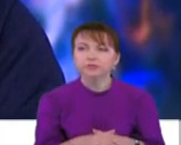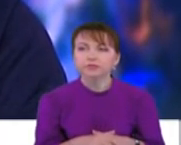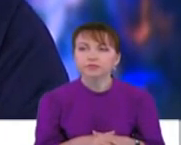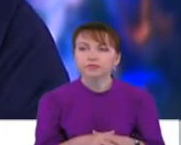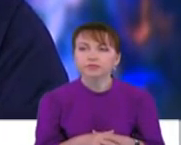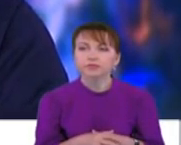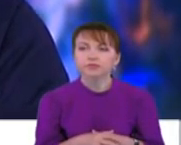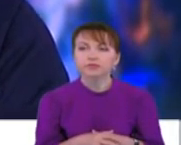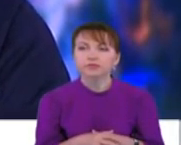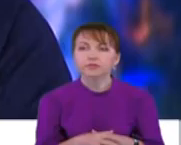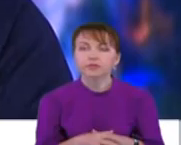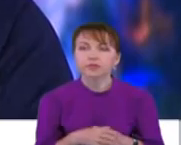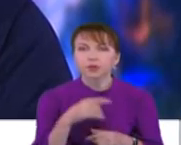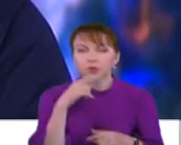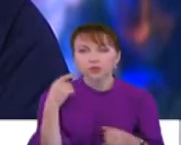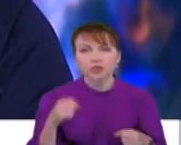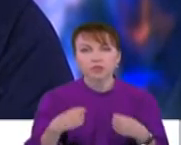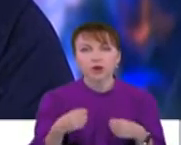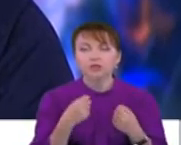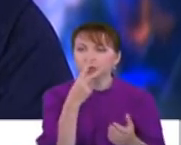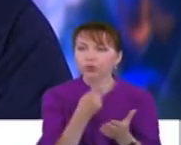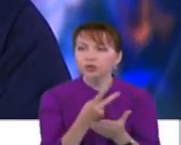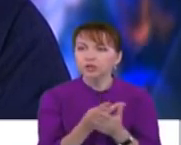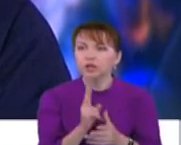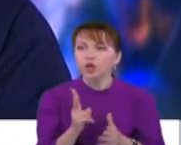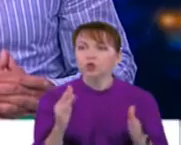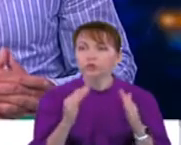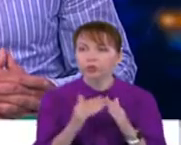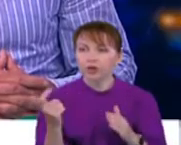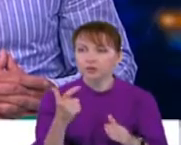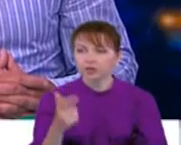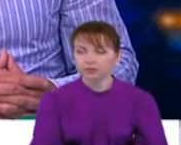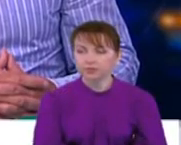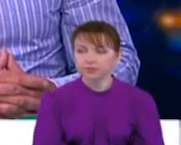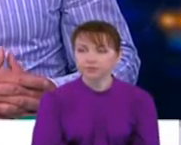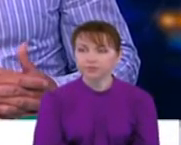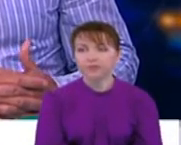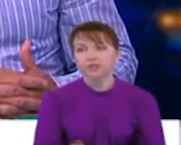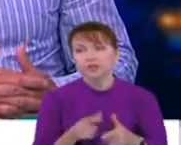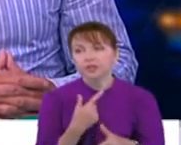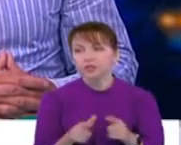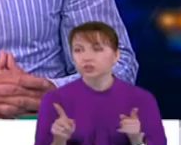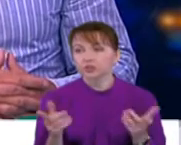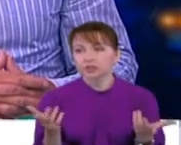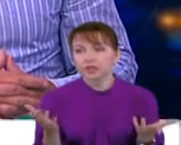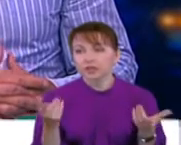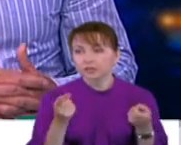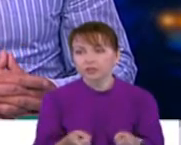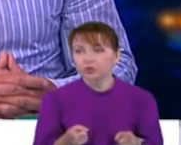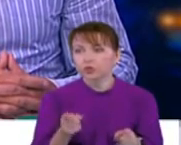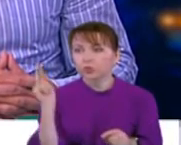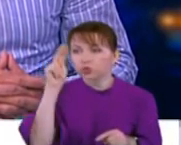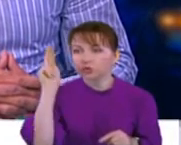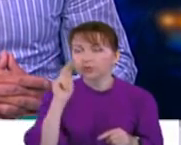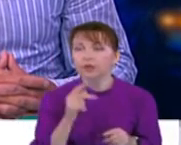що говорив про те, що Росія намагається показати, хто в домі хазяїн. Чи це якісь тактичні там, я не знаю. Діло в тому, що